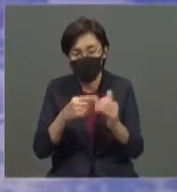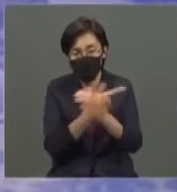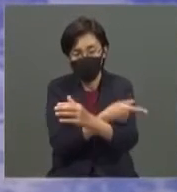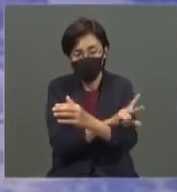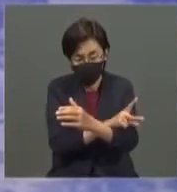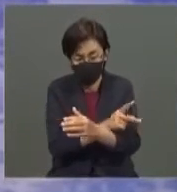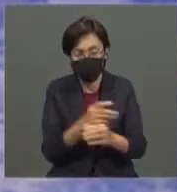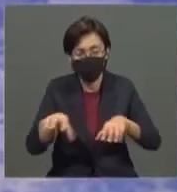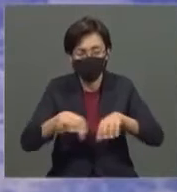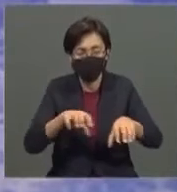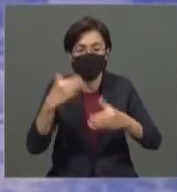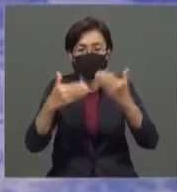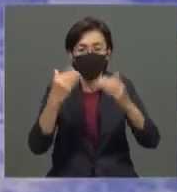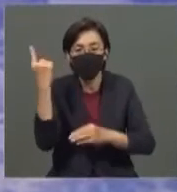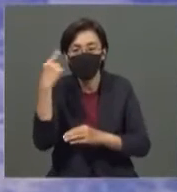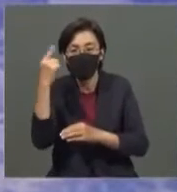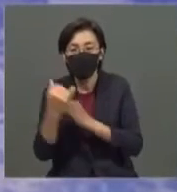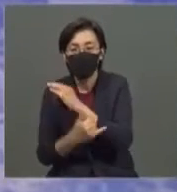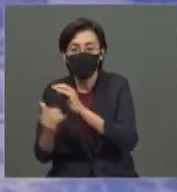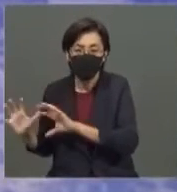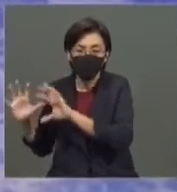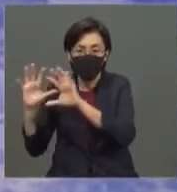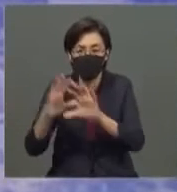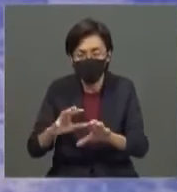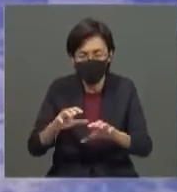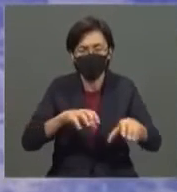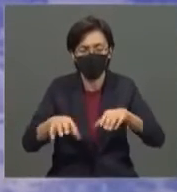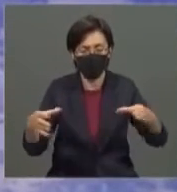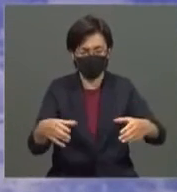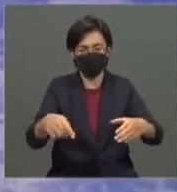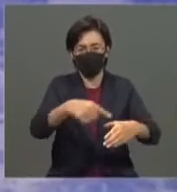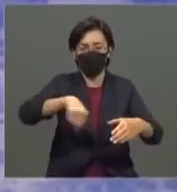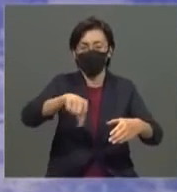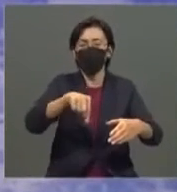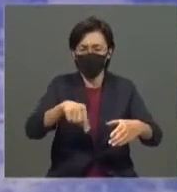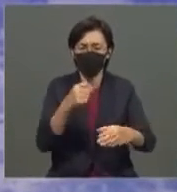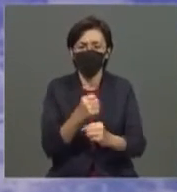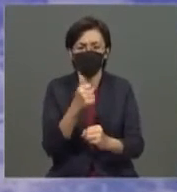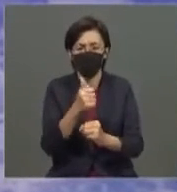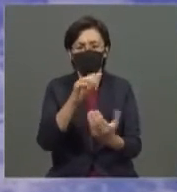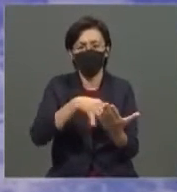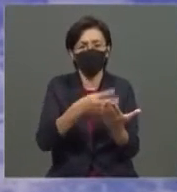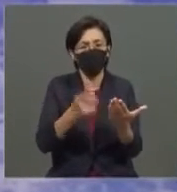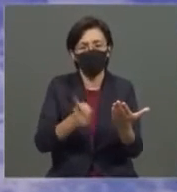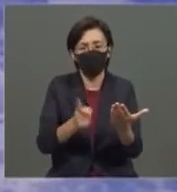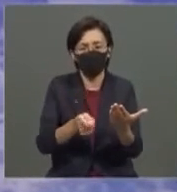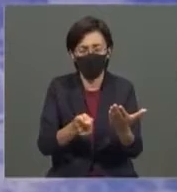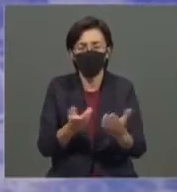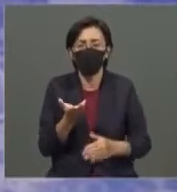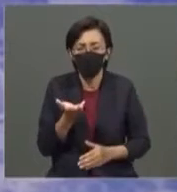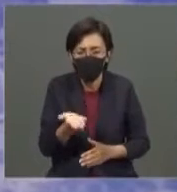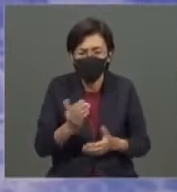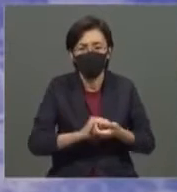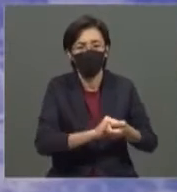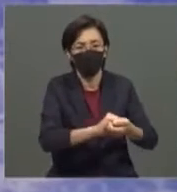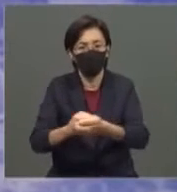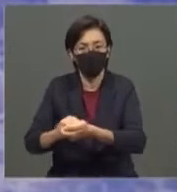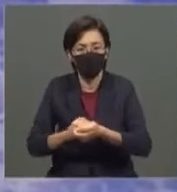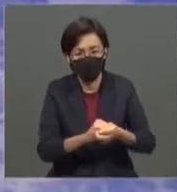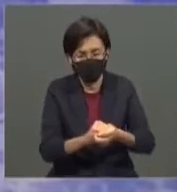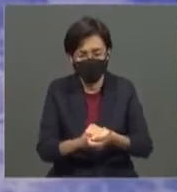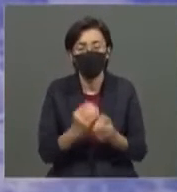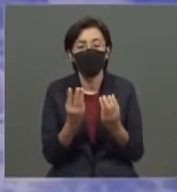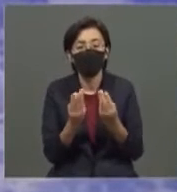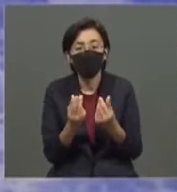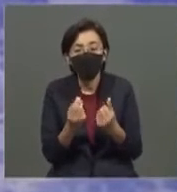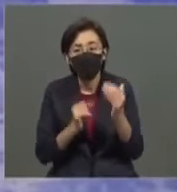ทำภูเก็ตแซนด์บ็อกซ์ก็ยังคงนโยบายตรงนั้นได้นะครับเพราะฉะนั้นขอทุกแรงช่วยกันส่วนตัวเลขอื่นๆทั้งหลาย